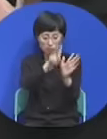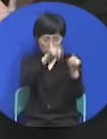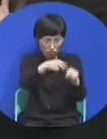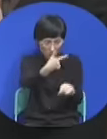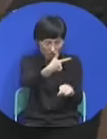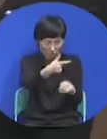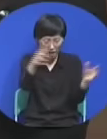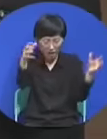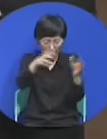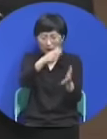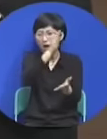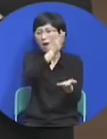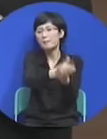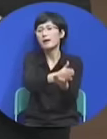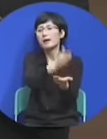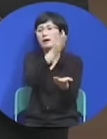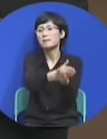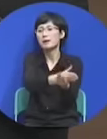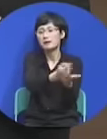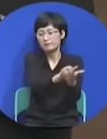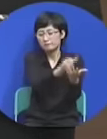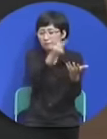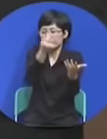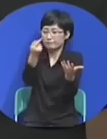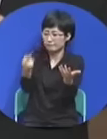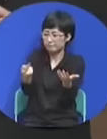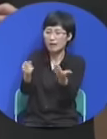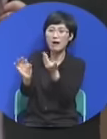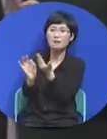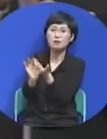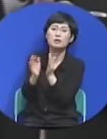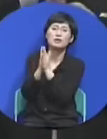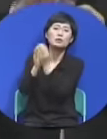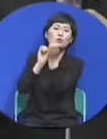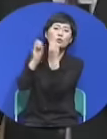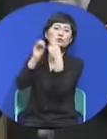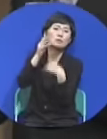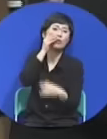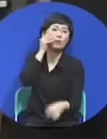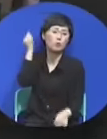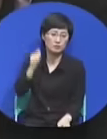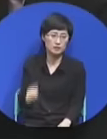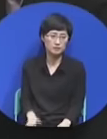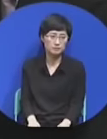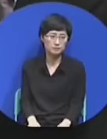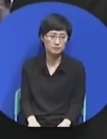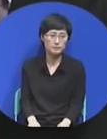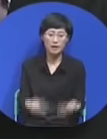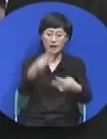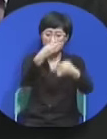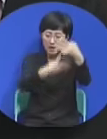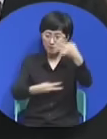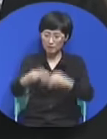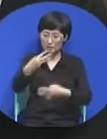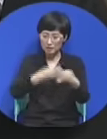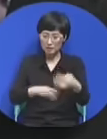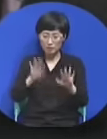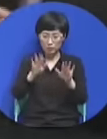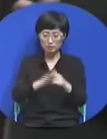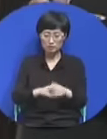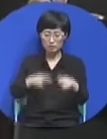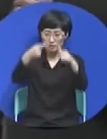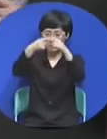然后要从这个陷阱、框架还有网络里脱离出来. 그러면 이 응답 옵니다. 那么就会到来后面的这些应验. 여기 우리 렘넌트 오늘 많이 안 보이네요. 렘넌트가 만약에 이렇게